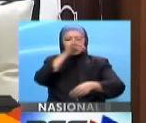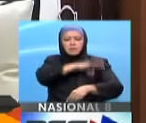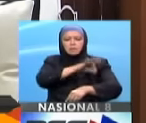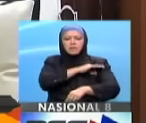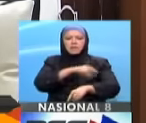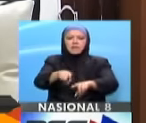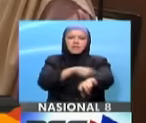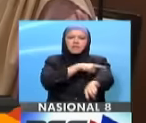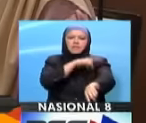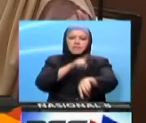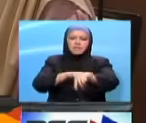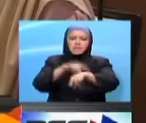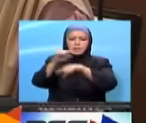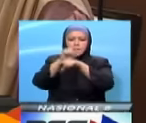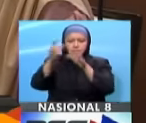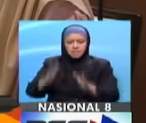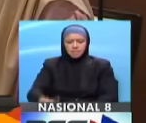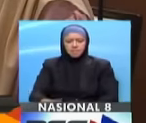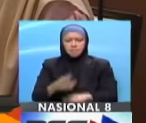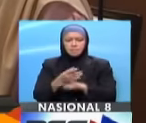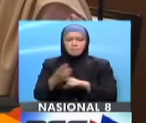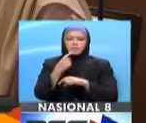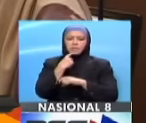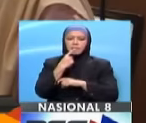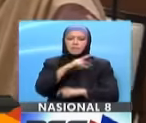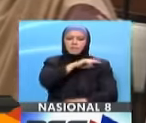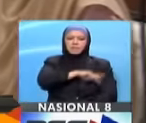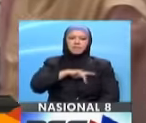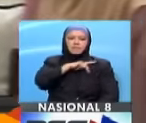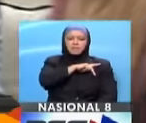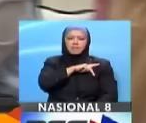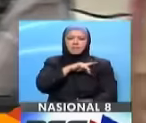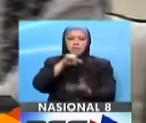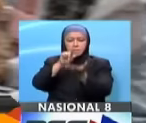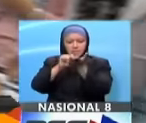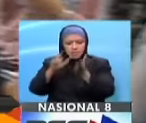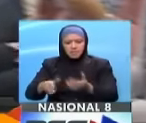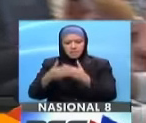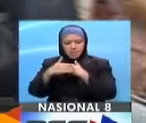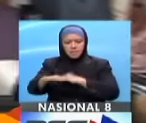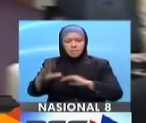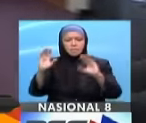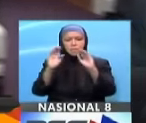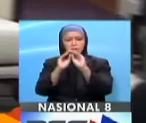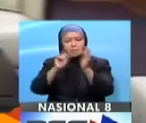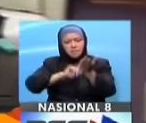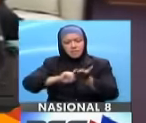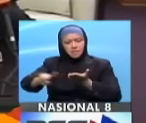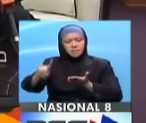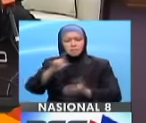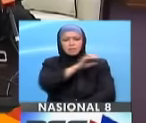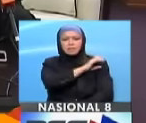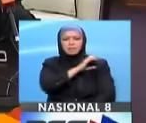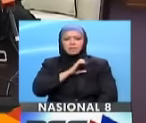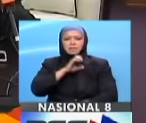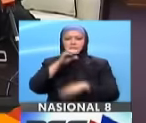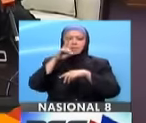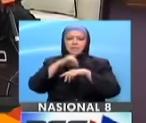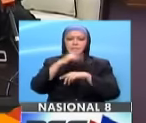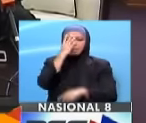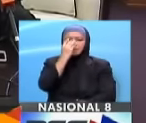jangka masa panjang. Beliau menyatakan penyerian peribadinya itu kepada media selepas mesyuarat mingguan Exco di Wisma Negeri,